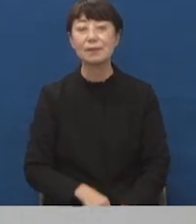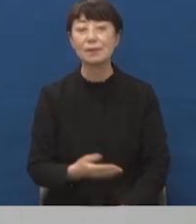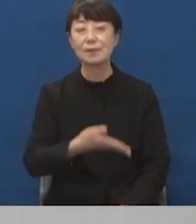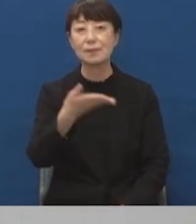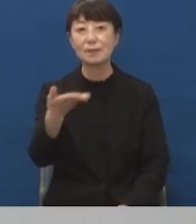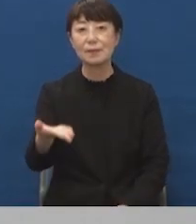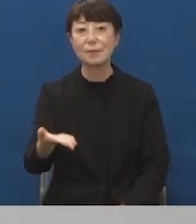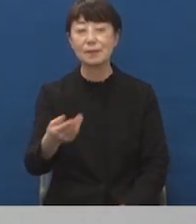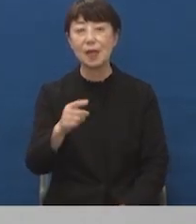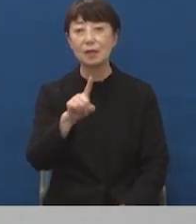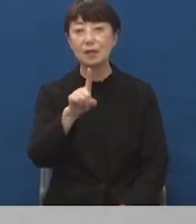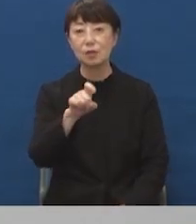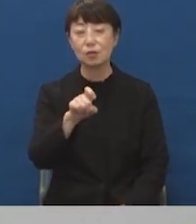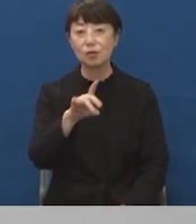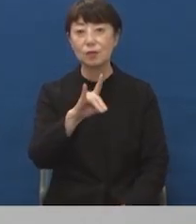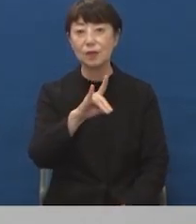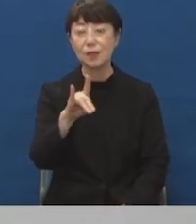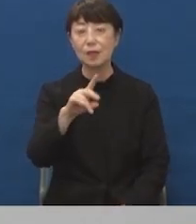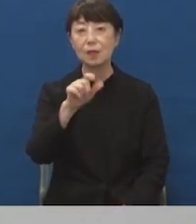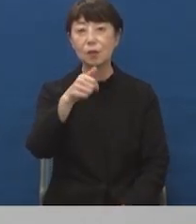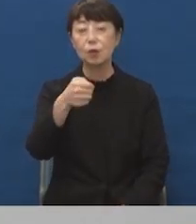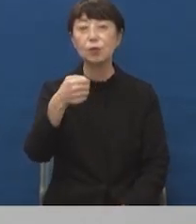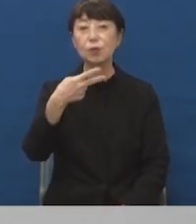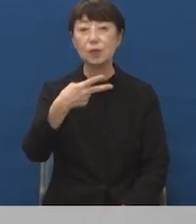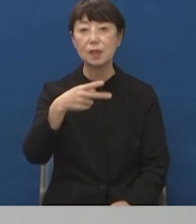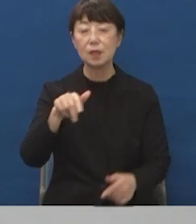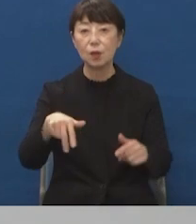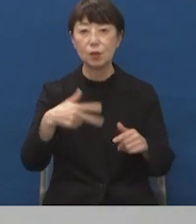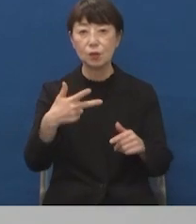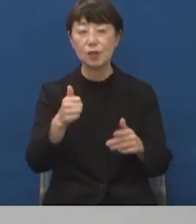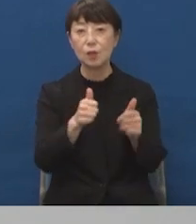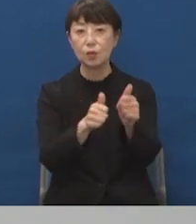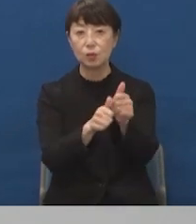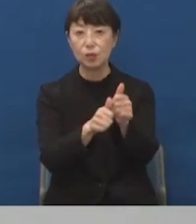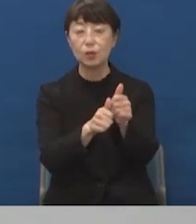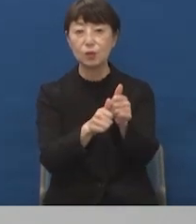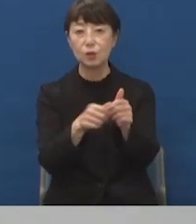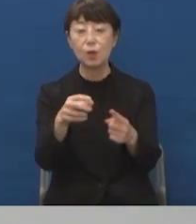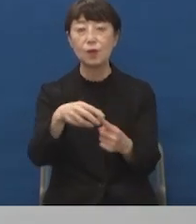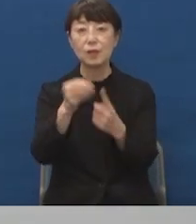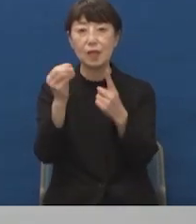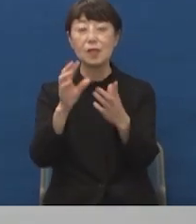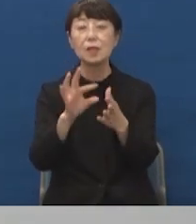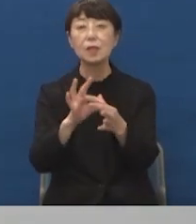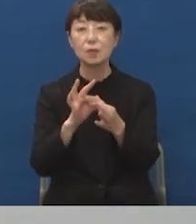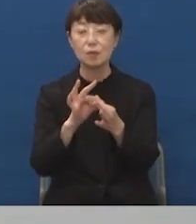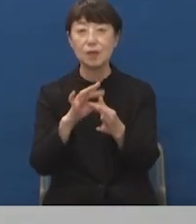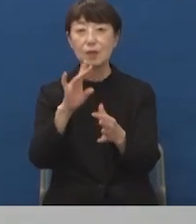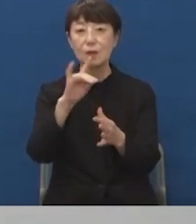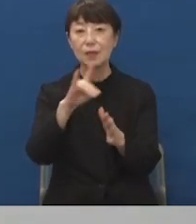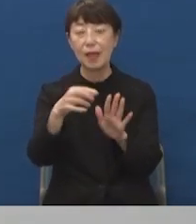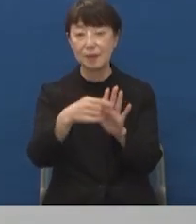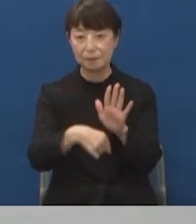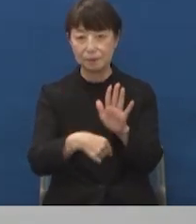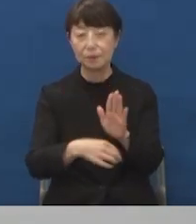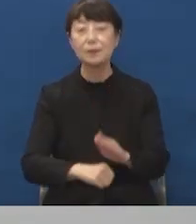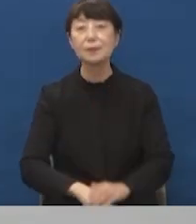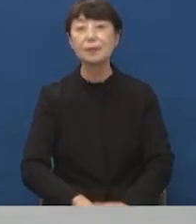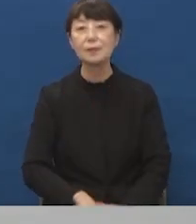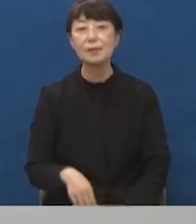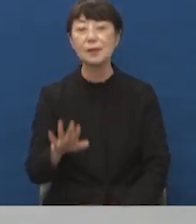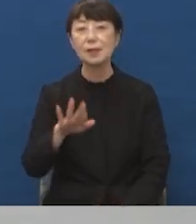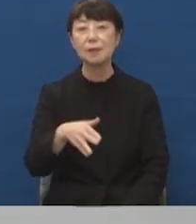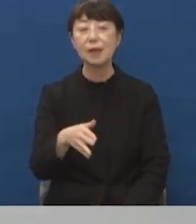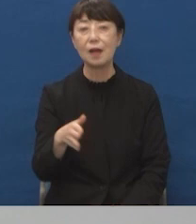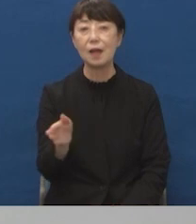10、議第52号、京都市副市長の選任についてを議題といたします。これより評決を